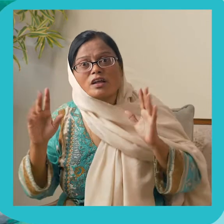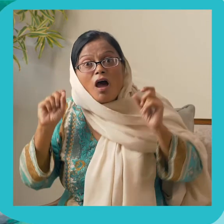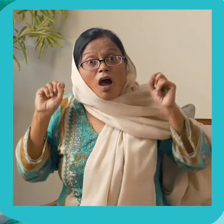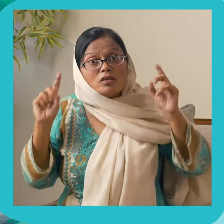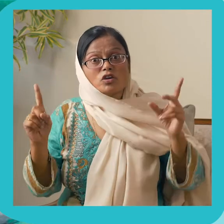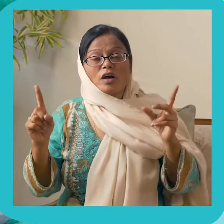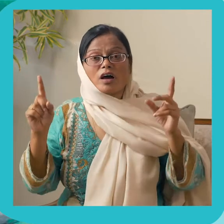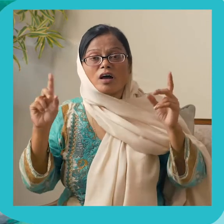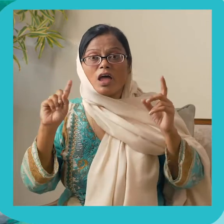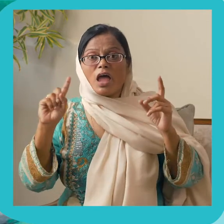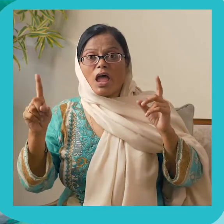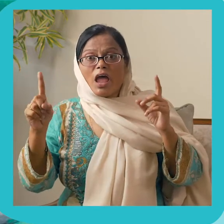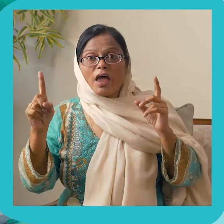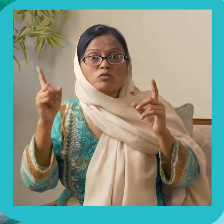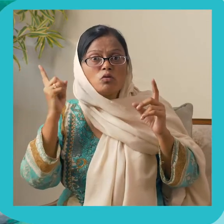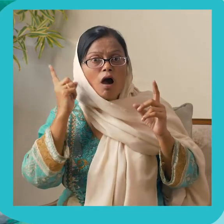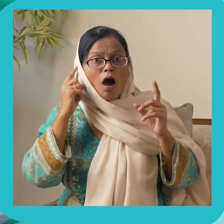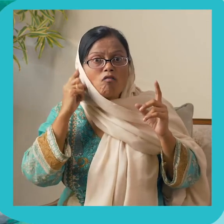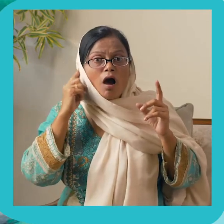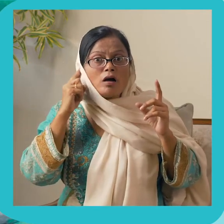अचानक ऑलिव को एक स्प्लैश की आवाज सुनाई दी।